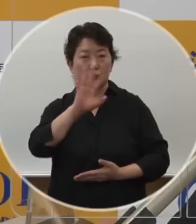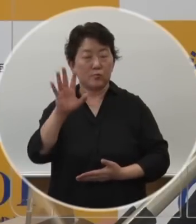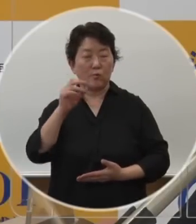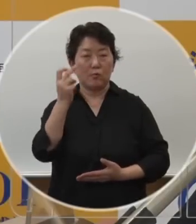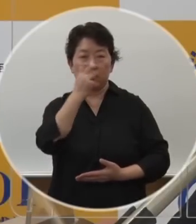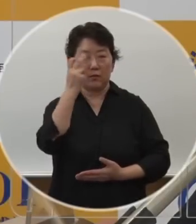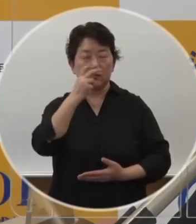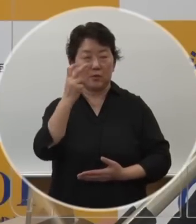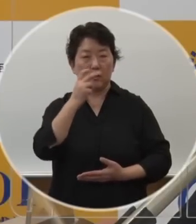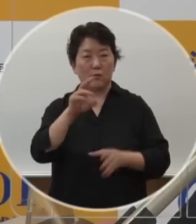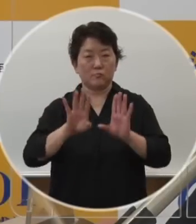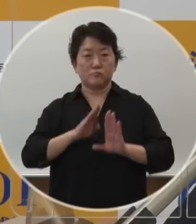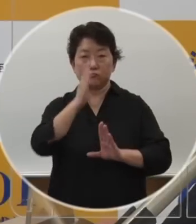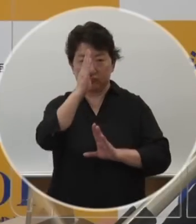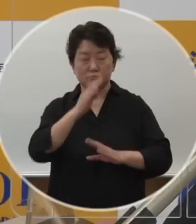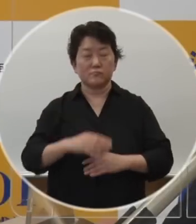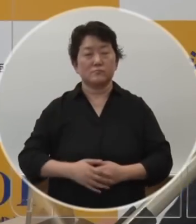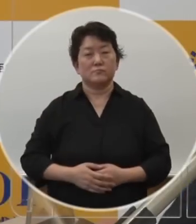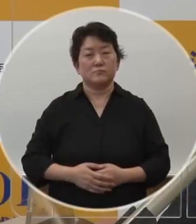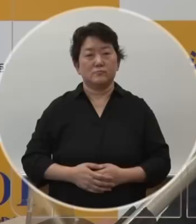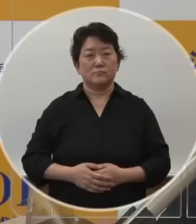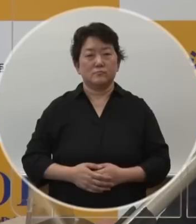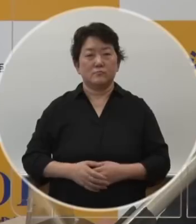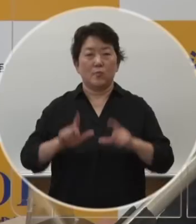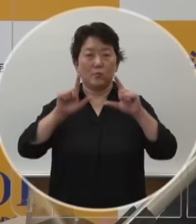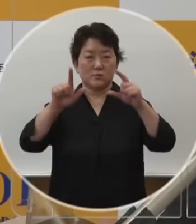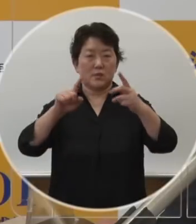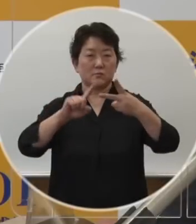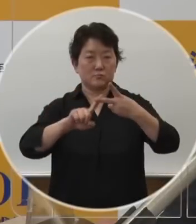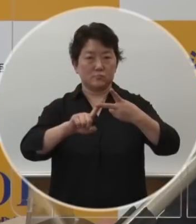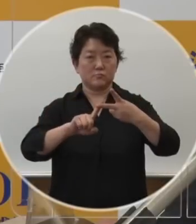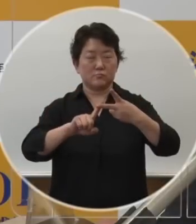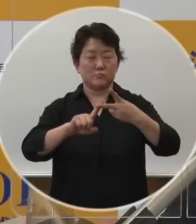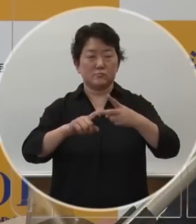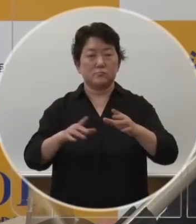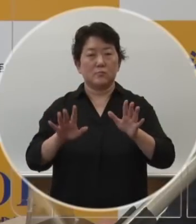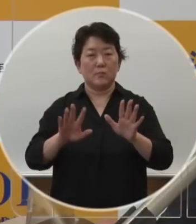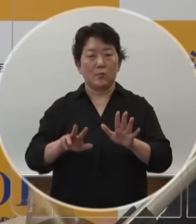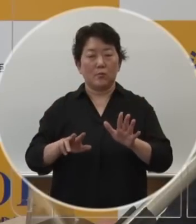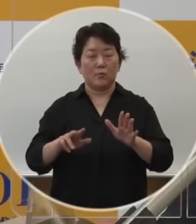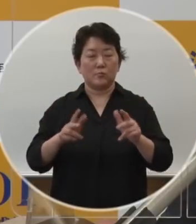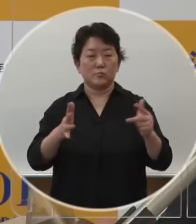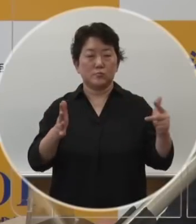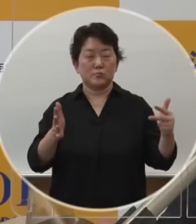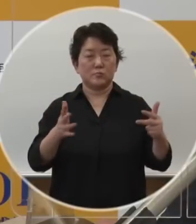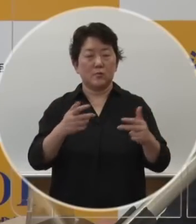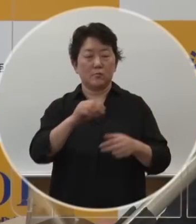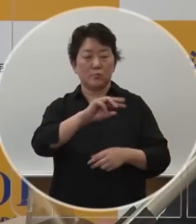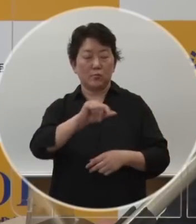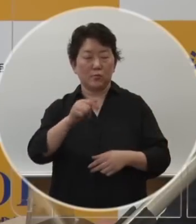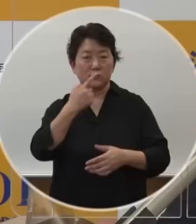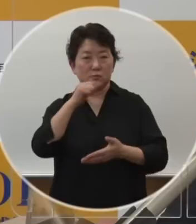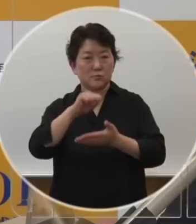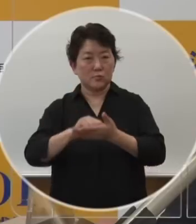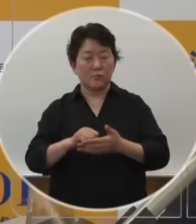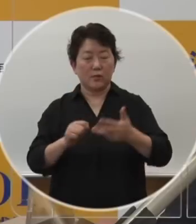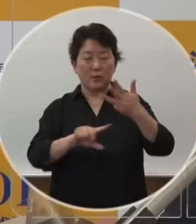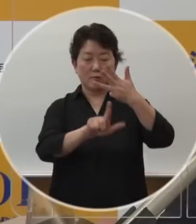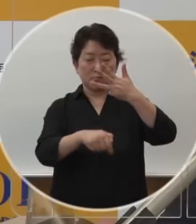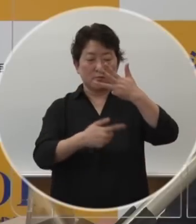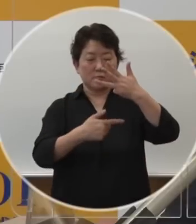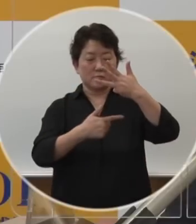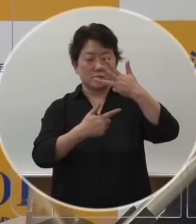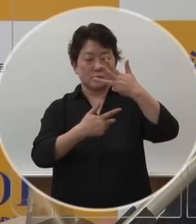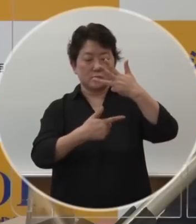。お知らせの2点目は、今週末8月の6日7日の開催が予